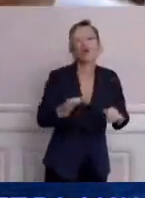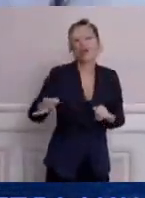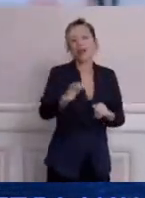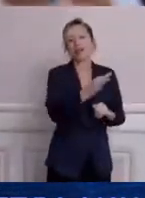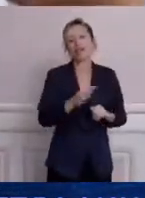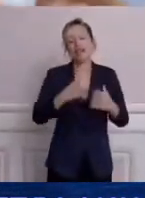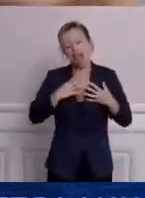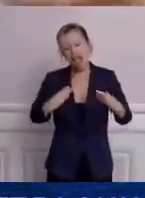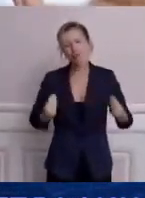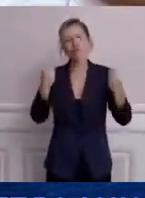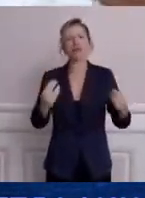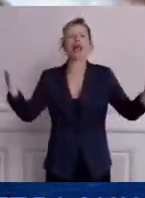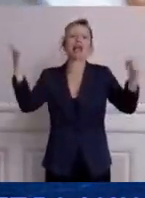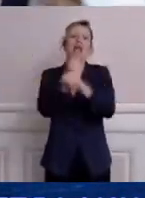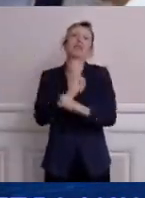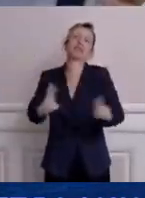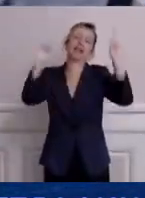καλή επιτυχία.